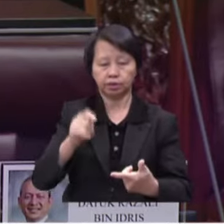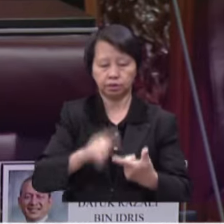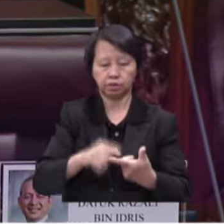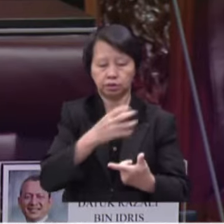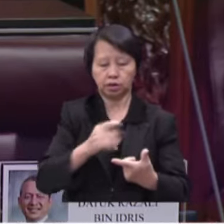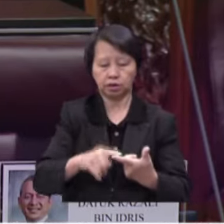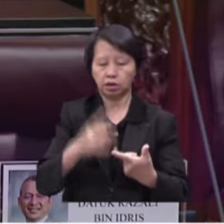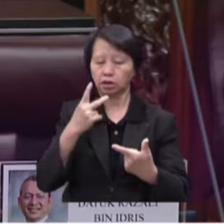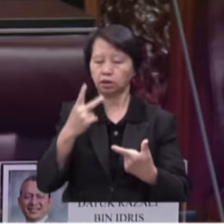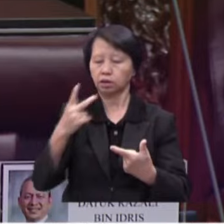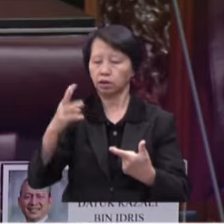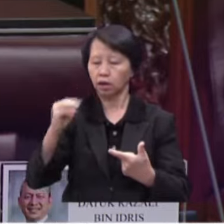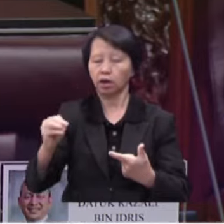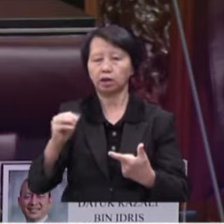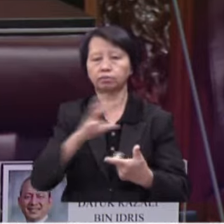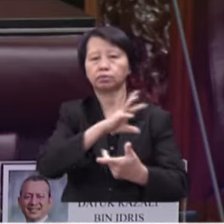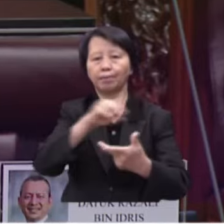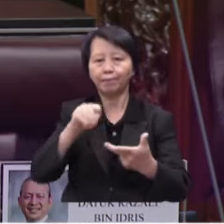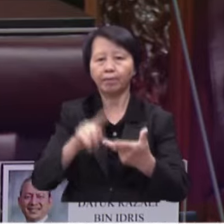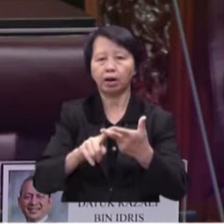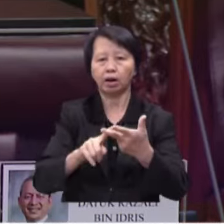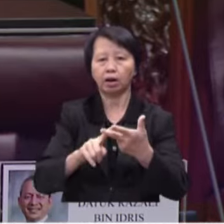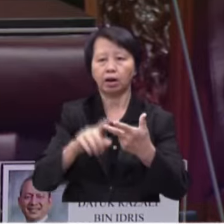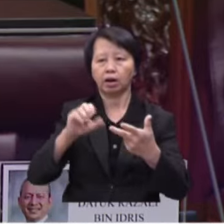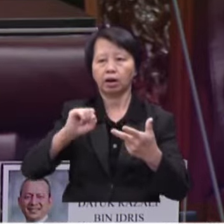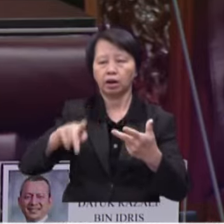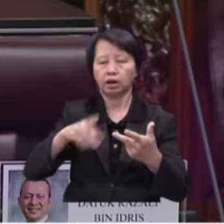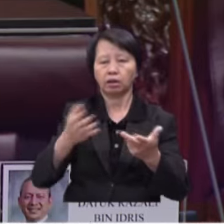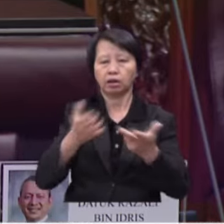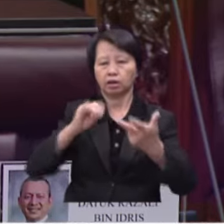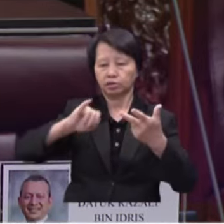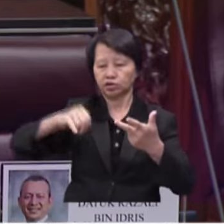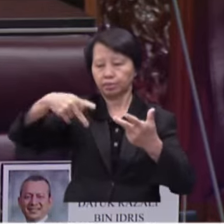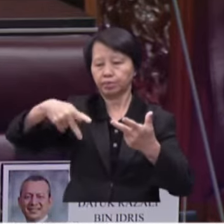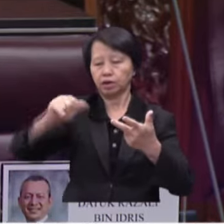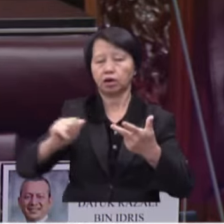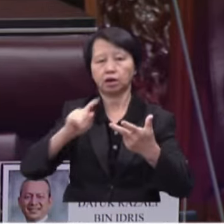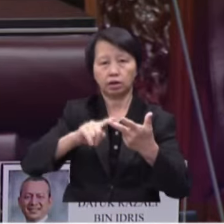dan juga termasuk suruhan cahaya